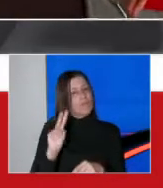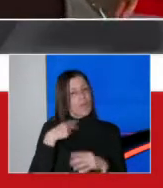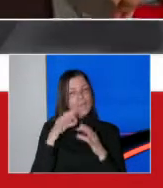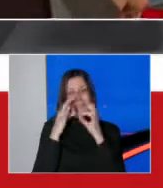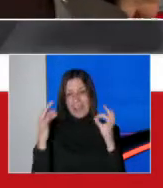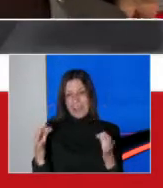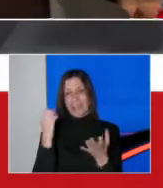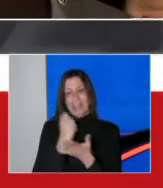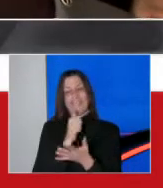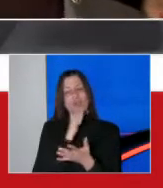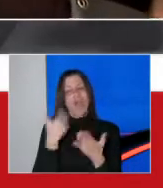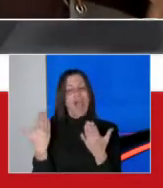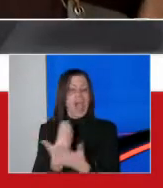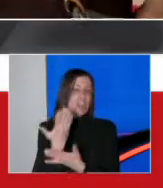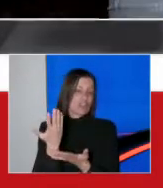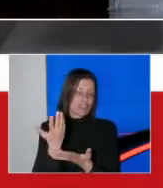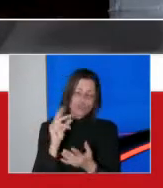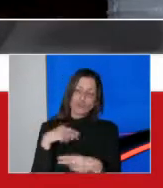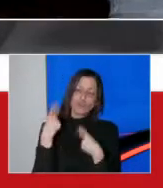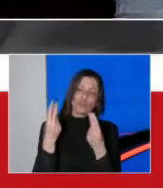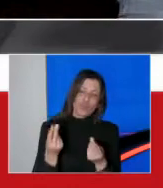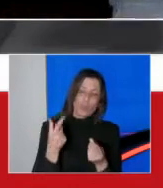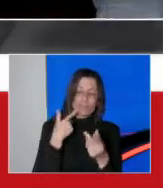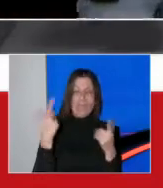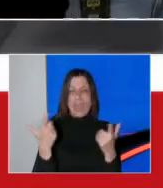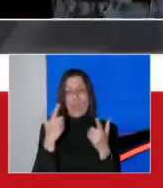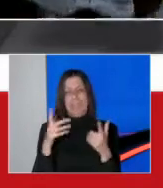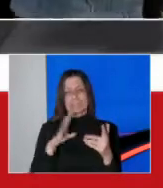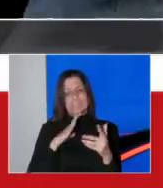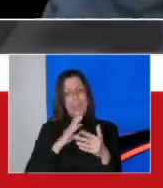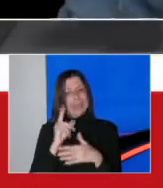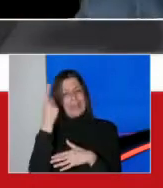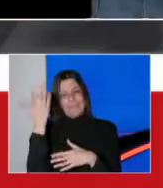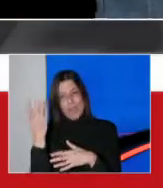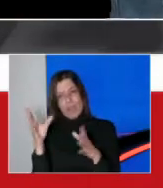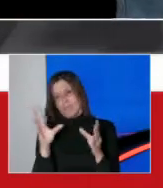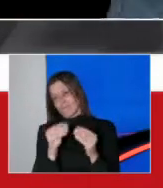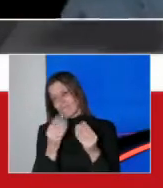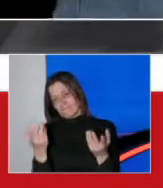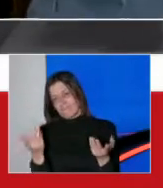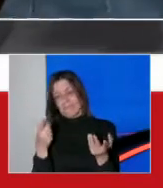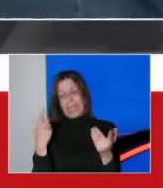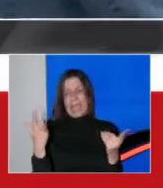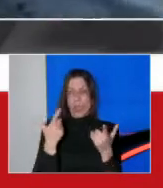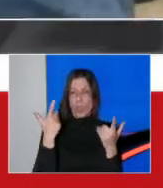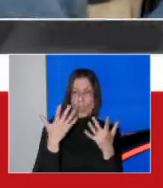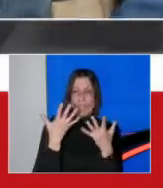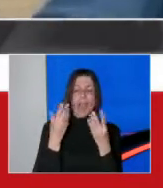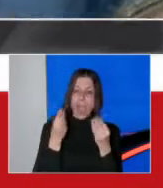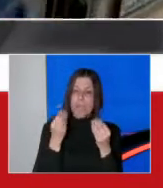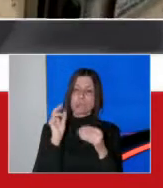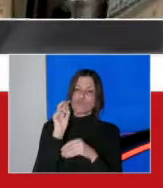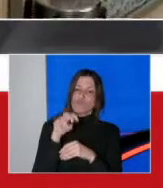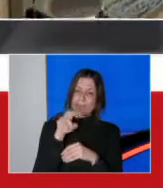התו הירוק החדש. עוד פעם, עניין של האירועים בסיכון גבוה, אם זה, אתה יודע, אירועים רבי